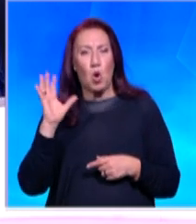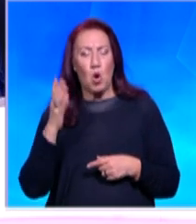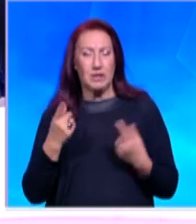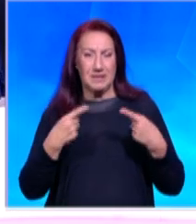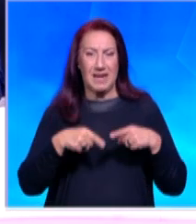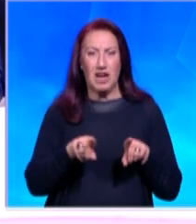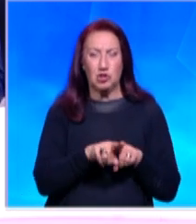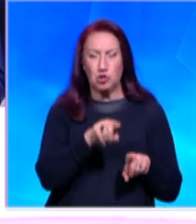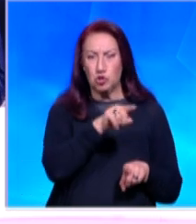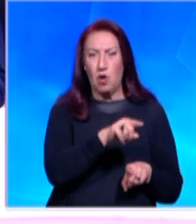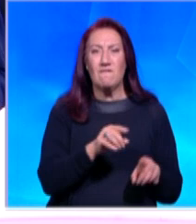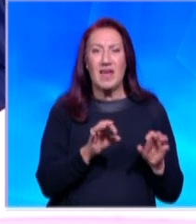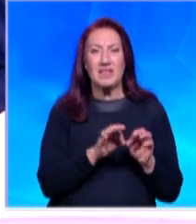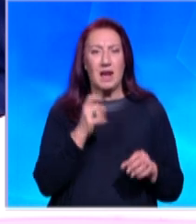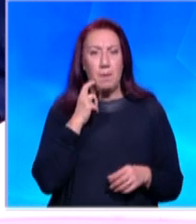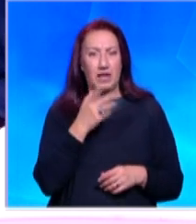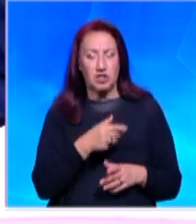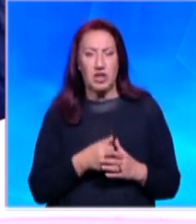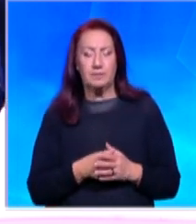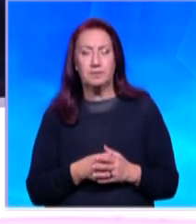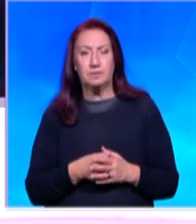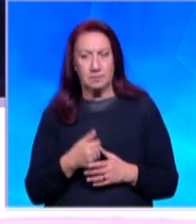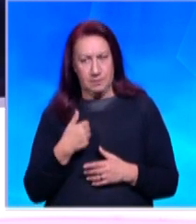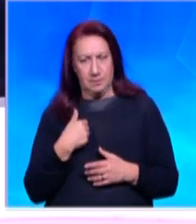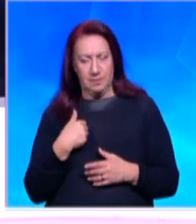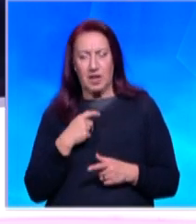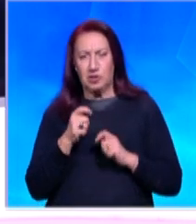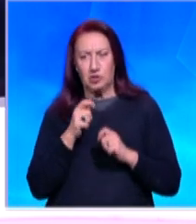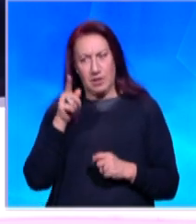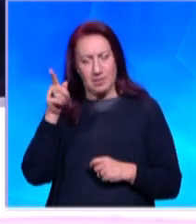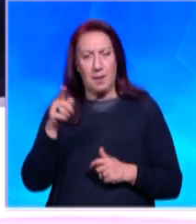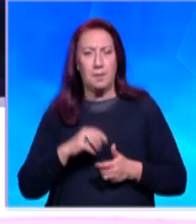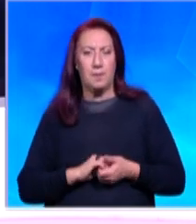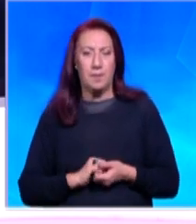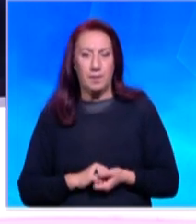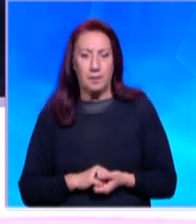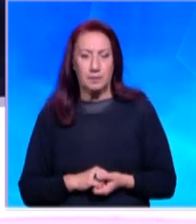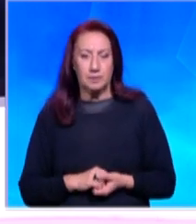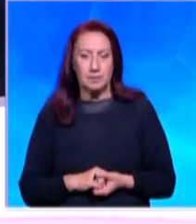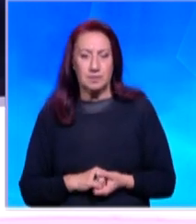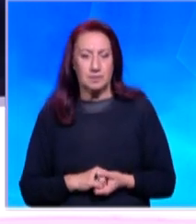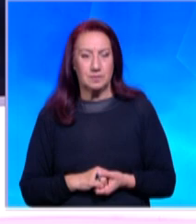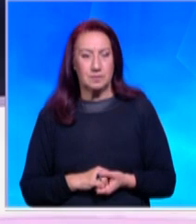може да я гледате пряко по BTV Action. Калоян Кърчиев е на място с подробностите. Здравей!